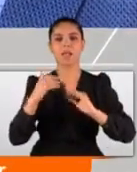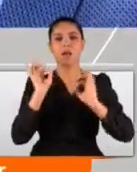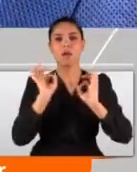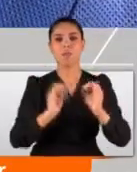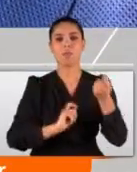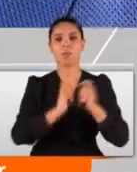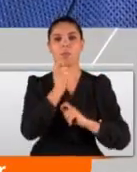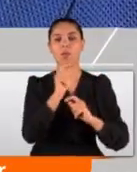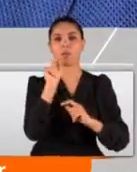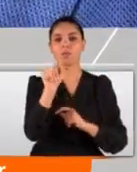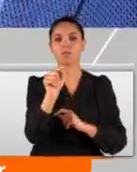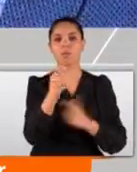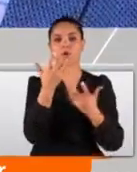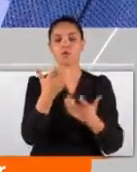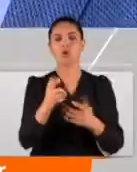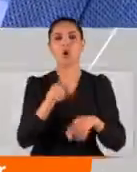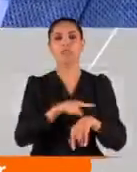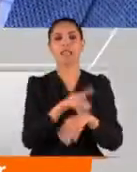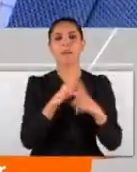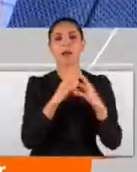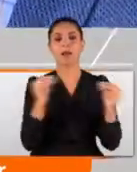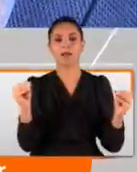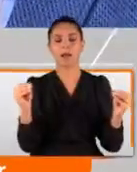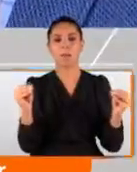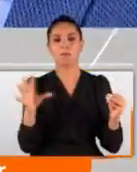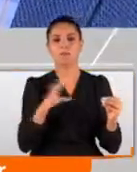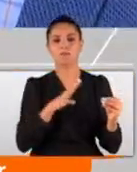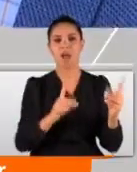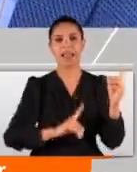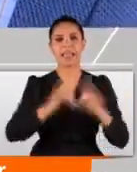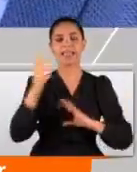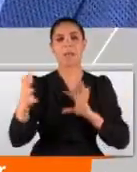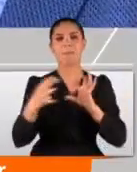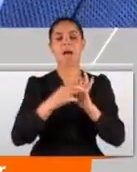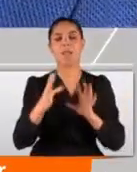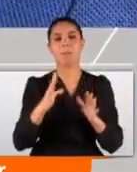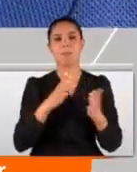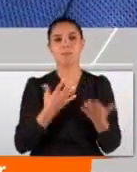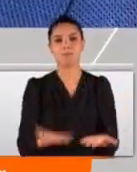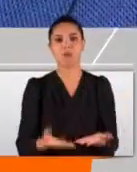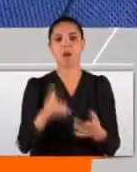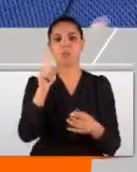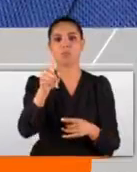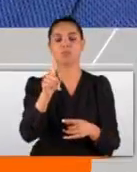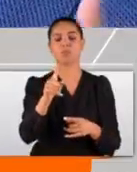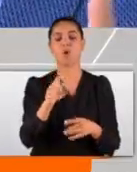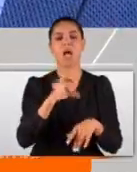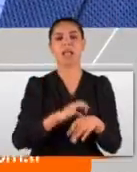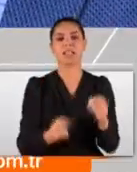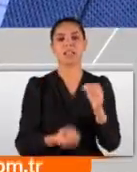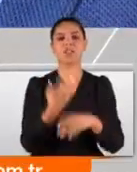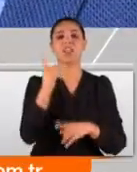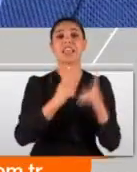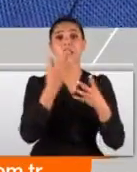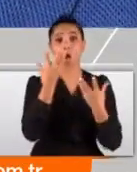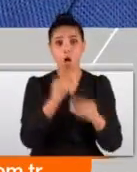sürekli kullanıyoruz. Buralarda yoğun vakit geçiriyoruz. Bu da tabii ki ister istemez internet bağımlılığına sebebiyet verdi. İşte netlosfobi, internetim